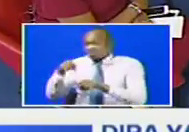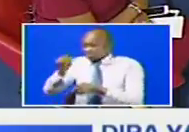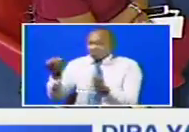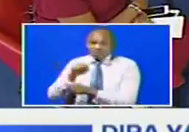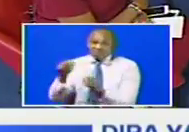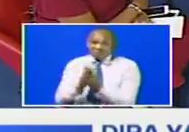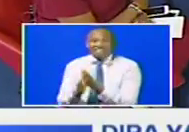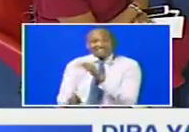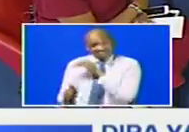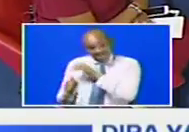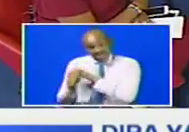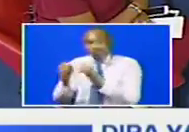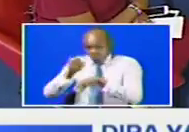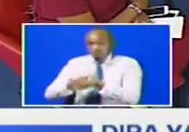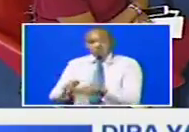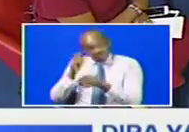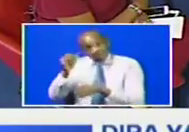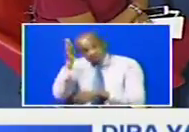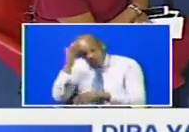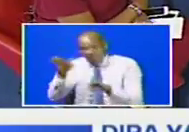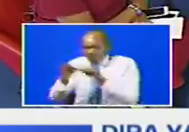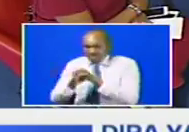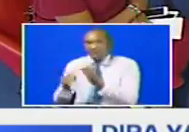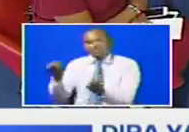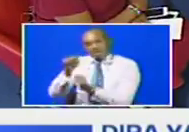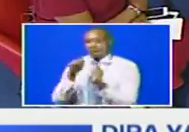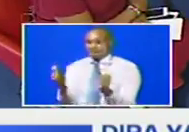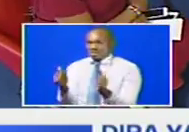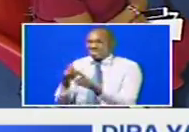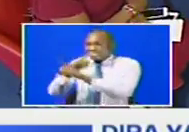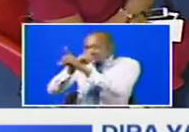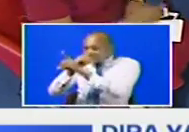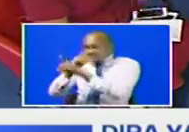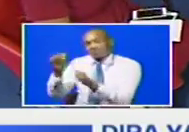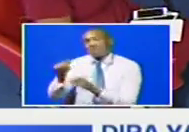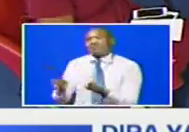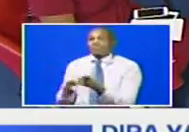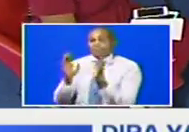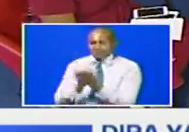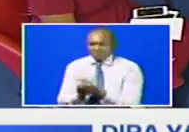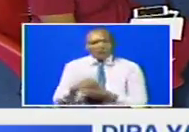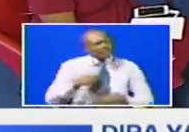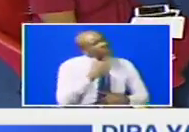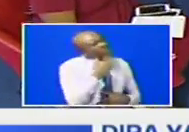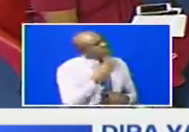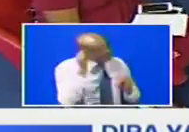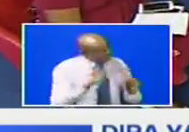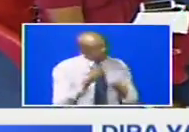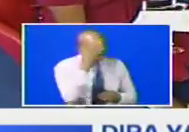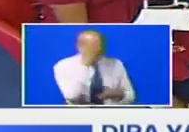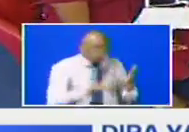gari kwa hali ambayo ni nzuri na salama. So defensive driving ni kitu kama hicho. Na nahitaji kujua nini? Na gari